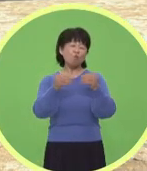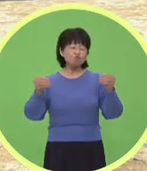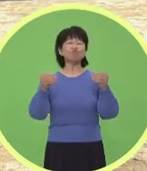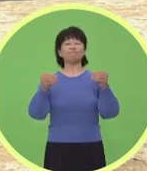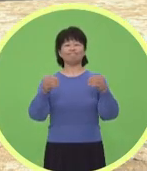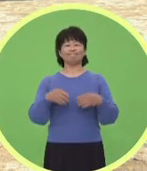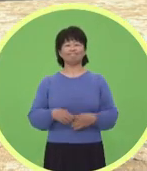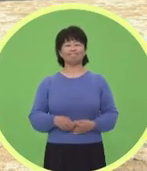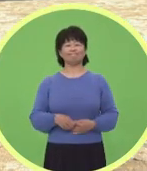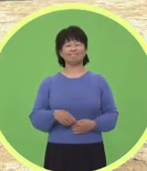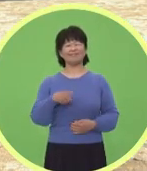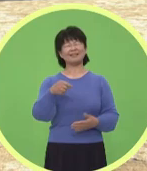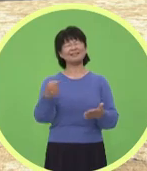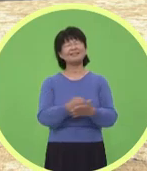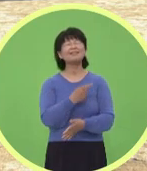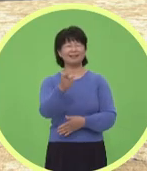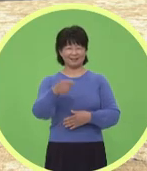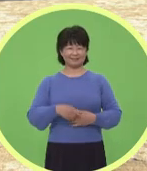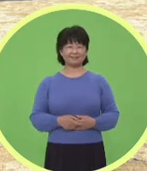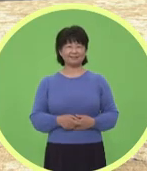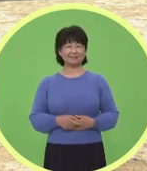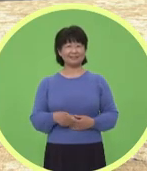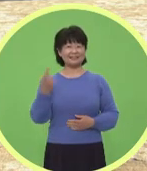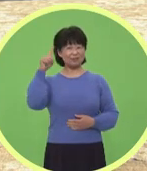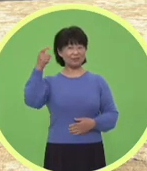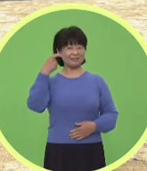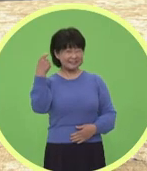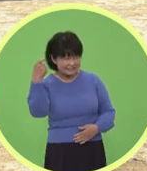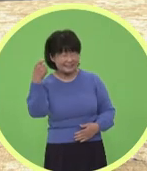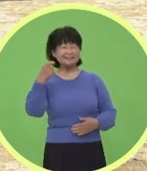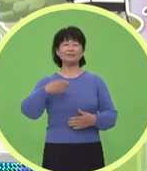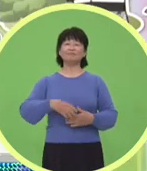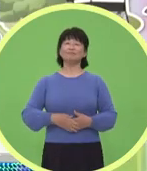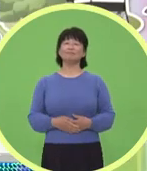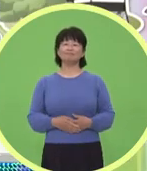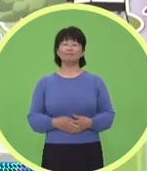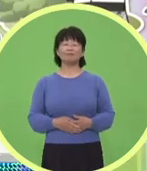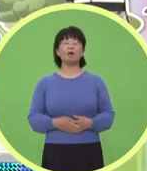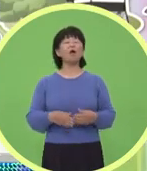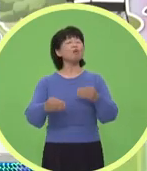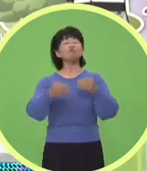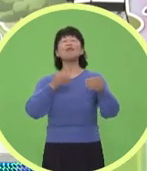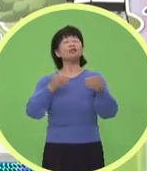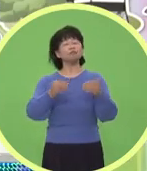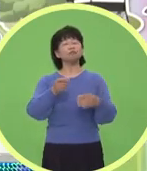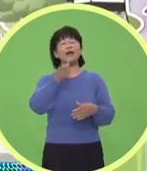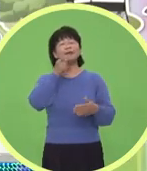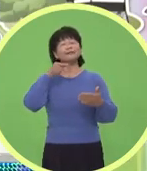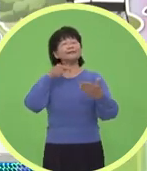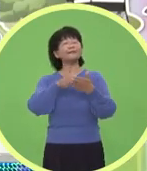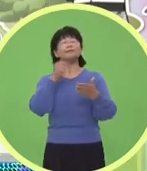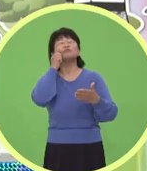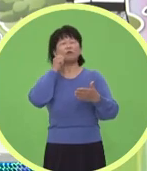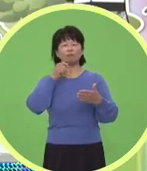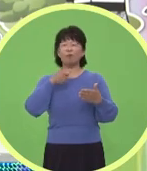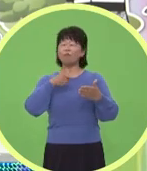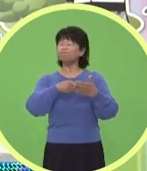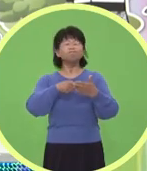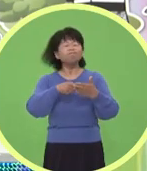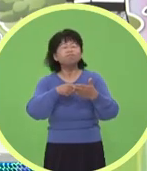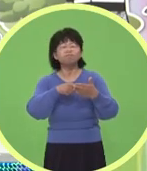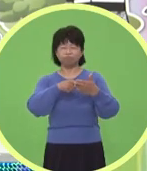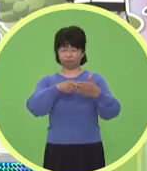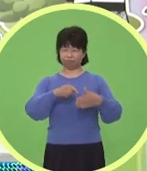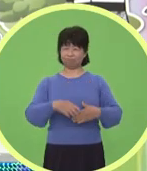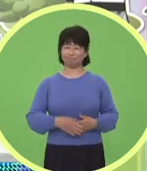した。野々村さん残念、ヒントが裏目に出ちゃいました。 プラスチックは針刺さらない、刺さら